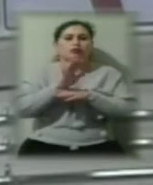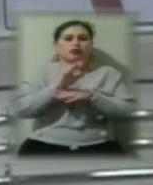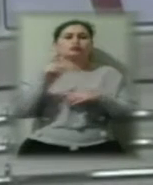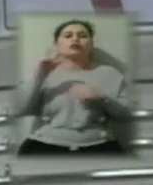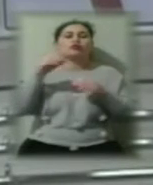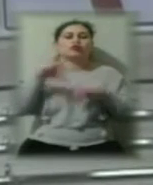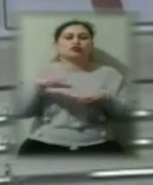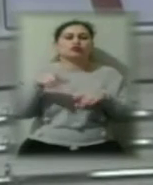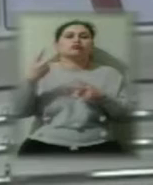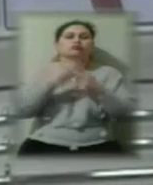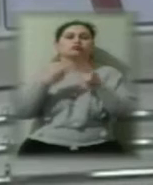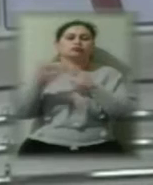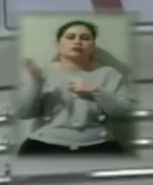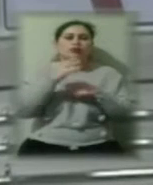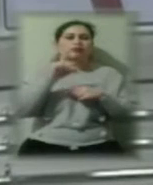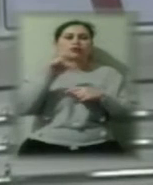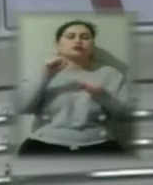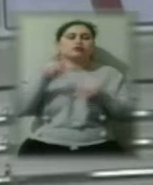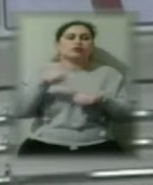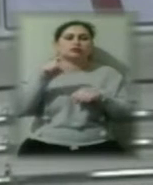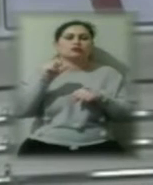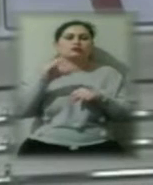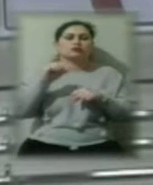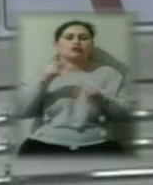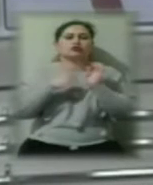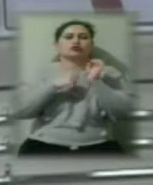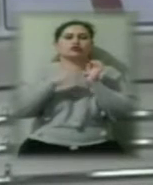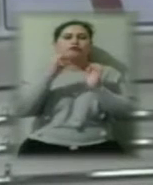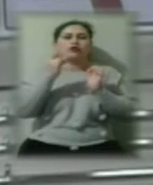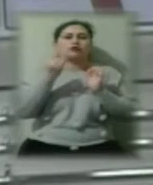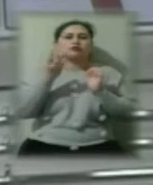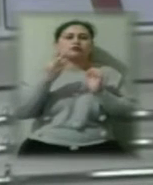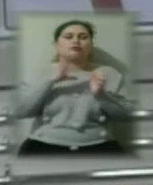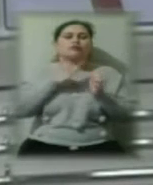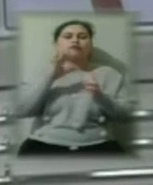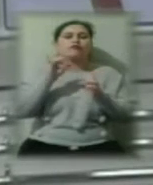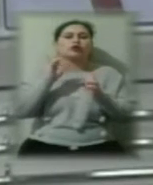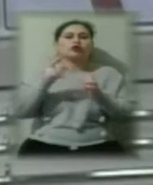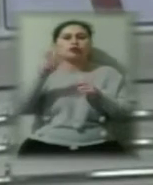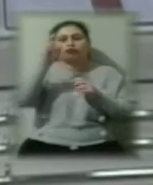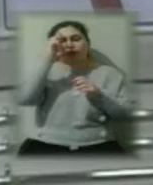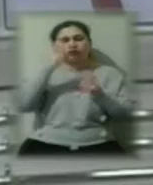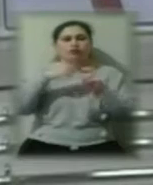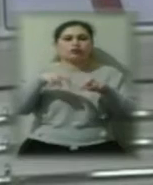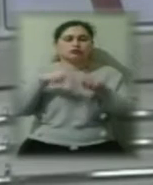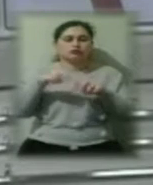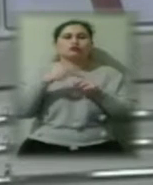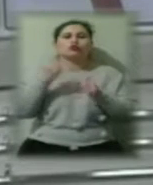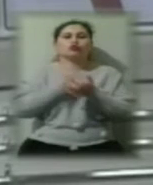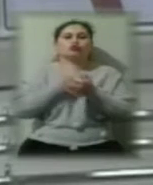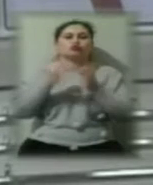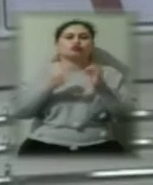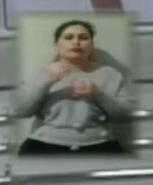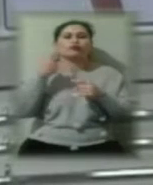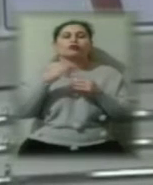під вартою без права застави. 6 вересня обвинувальний вирок у цій справі Державне бюро розслідувань спрямувало до суду. Досудовим розслідуванням